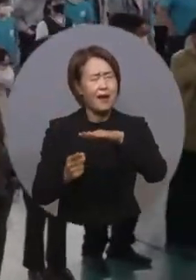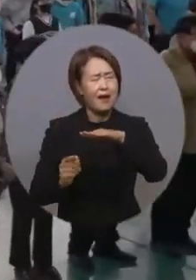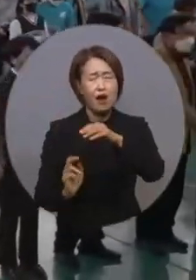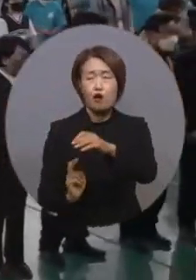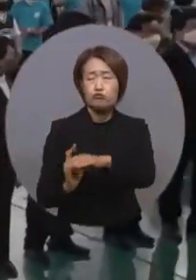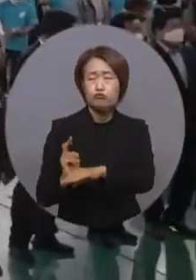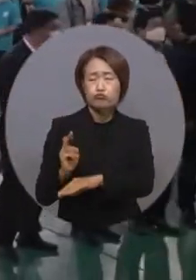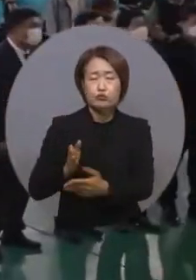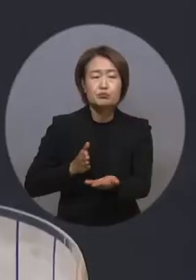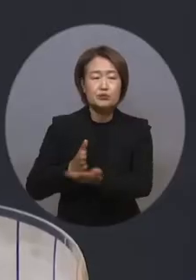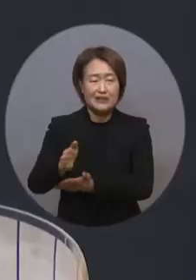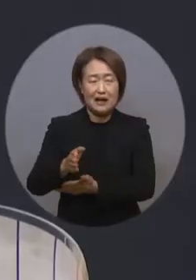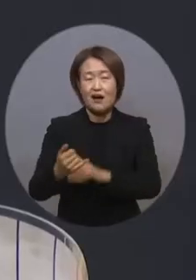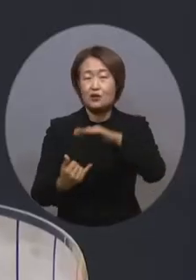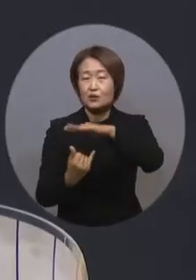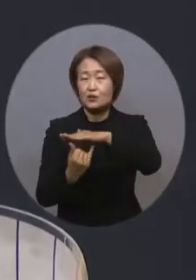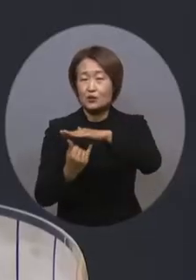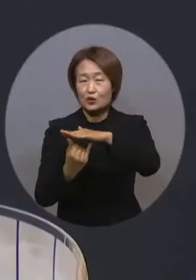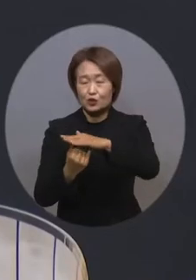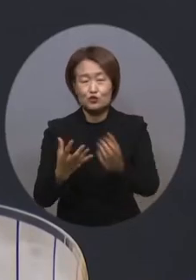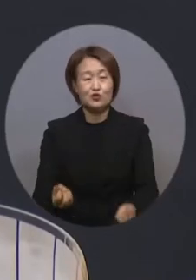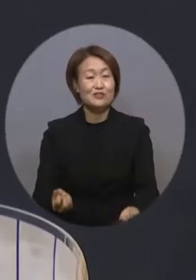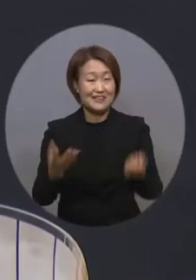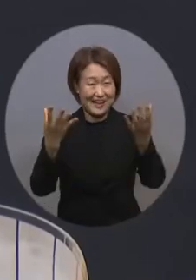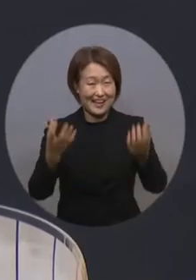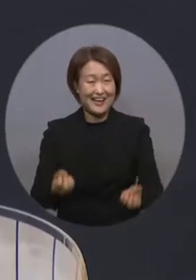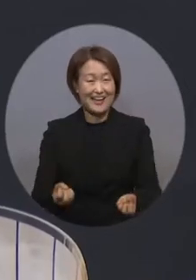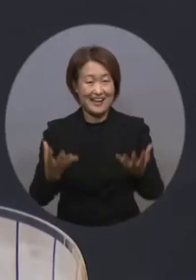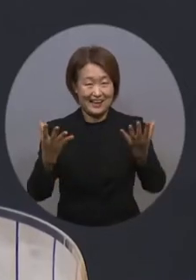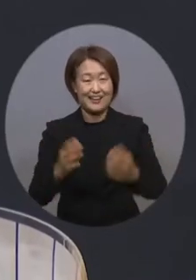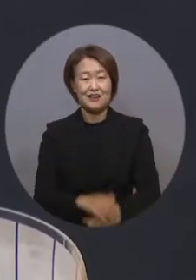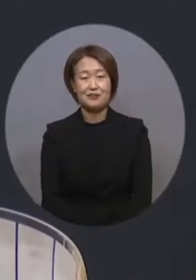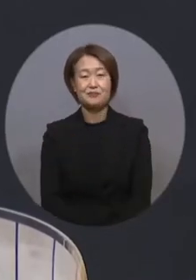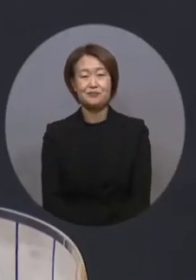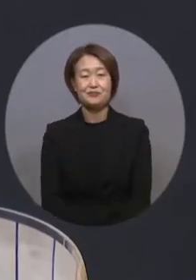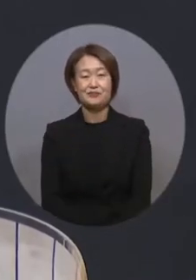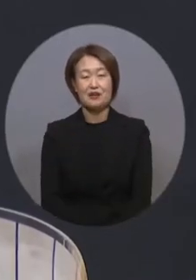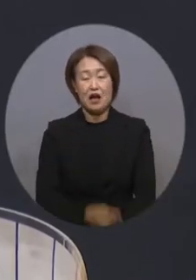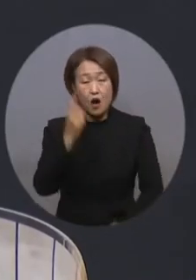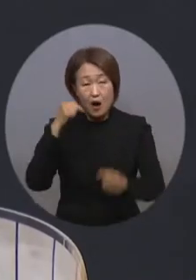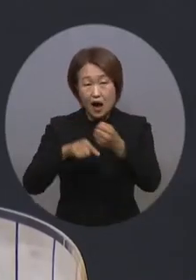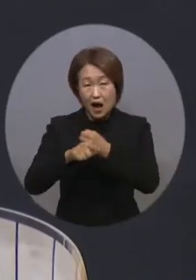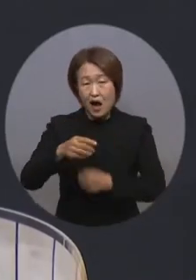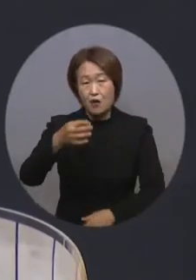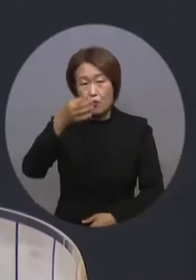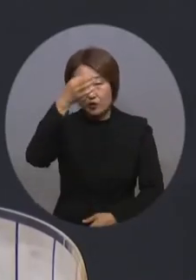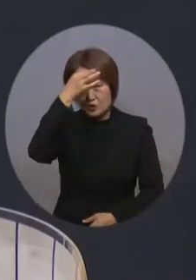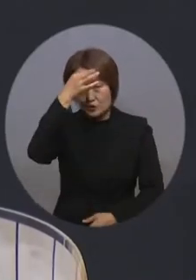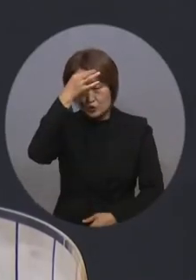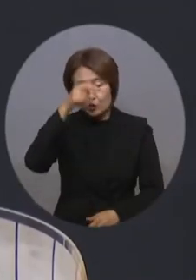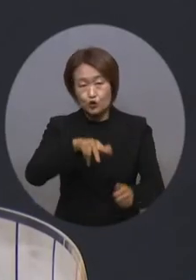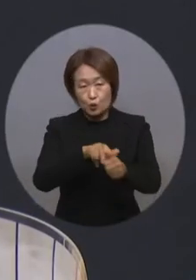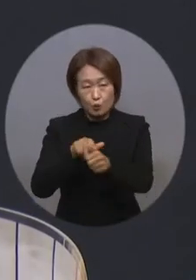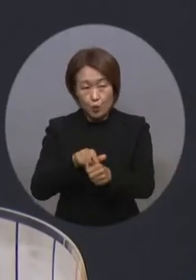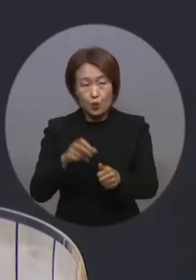청소년 과학축제로 한국과학우주청소년단이 주최 주관하고 과학기술정보통신부,